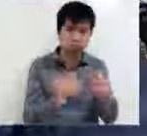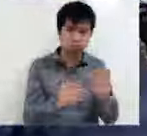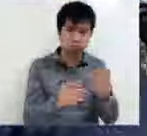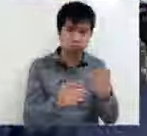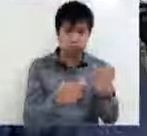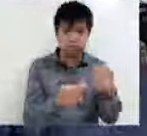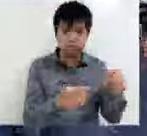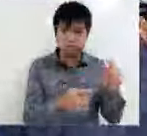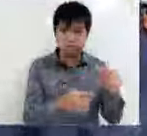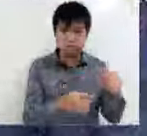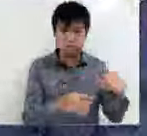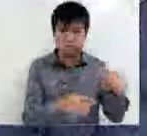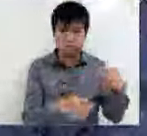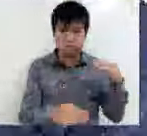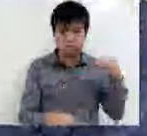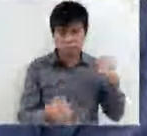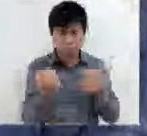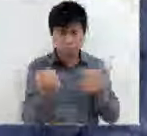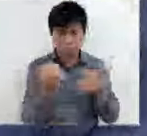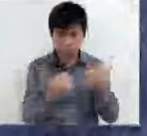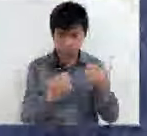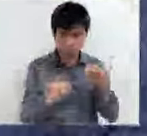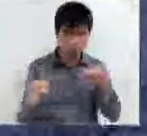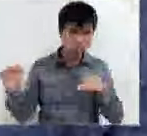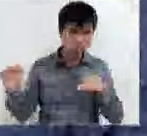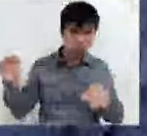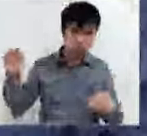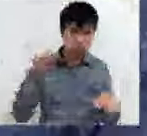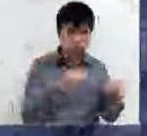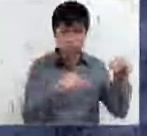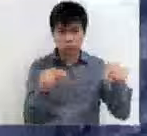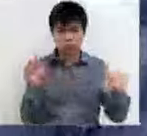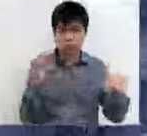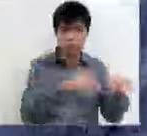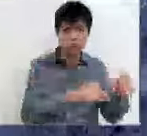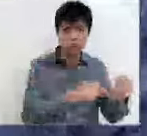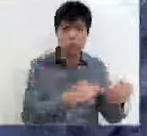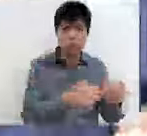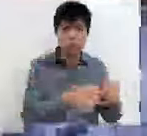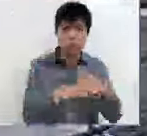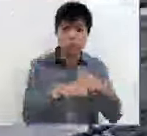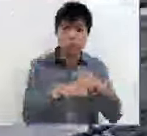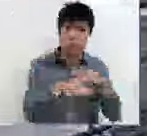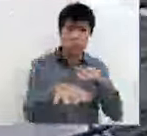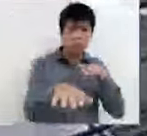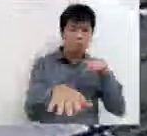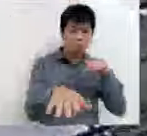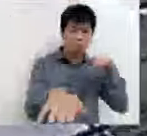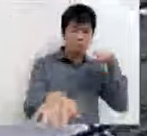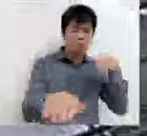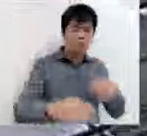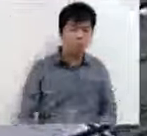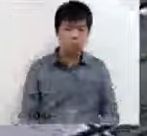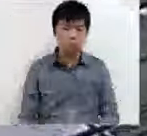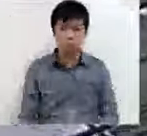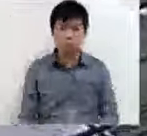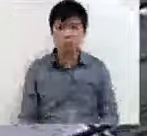may sasakyan. At nagsama-sama, yun na, talagang nag-focus ang traffic.